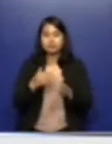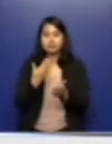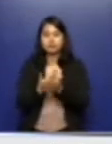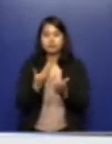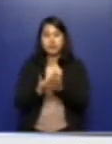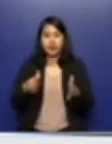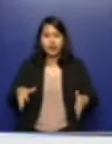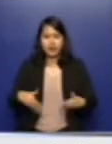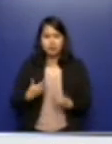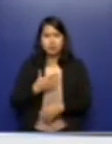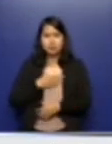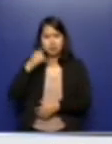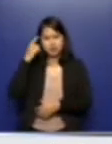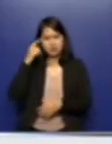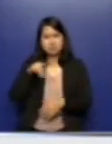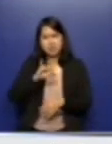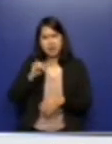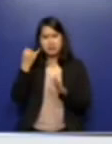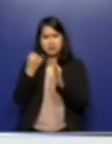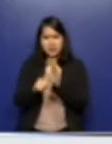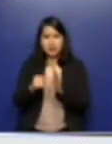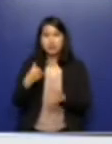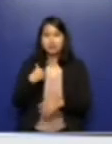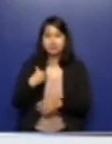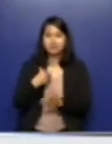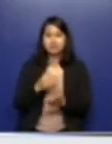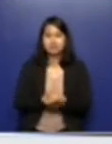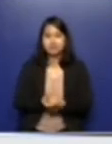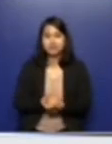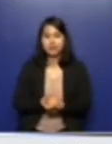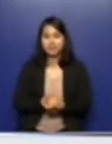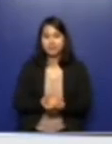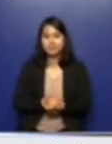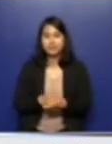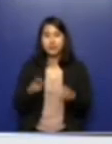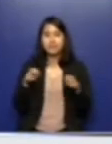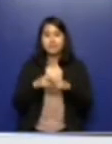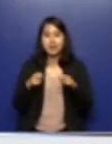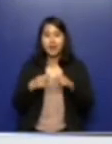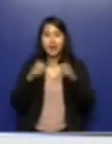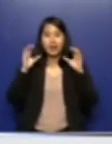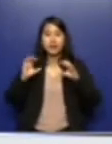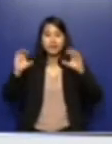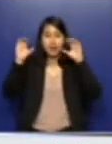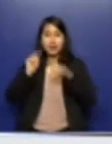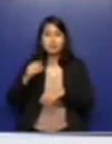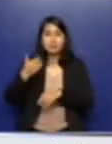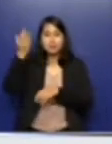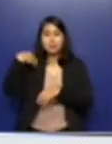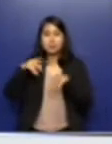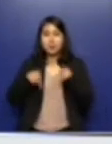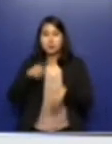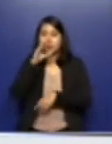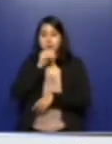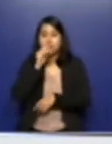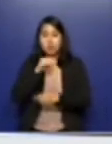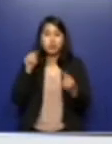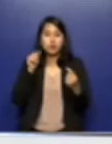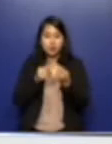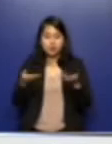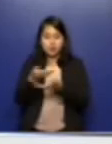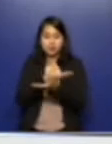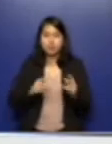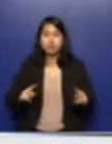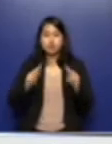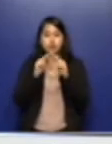ไว้เนี่ยน่าจะไม่ถูกต้องนะฮะส่วนอีกส่วนหนึ่งที่จะมีปัญหากับรัฐบาลซึ่งผมเคยพูดหารือไปกับกระทรวงการ